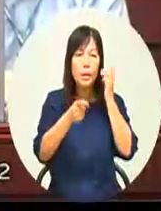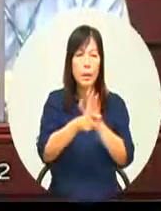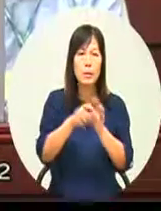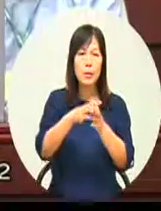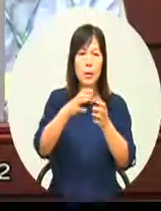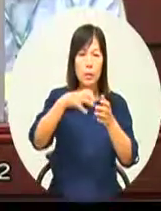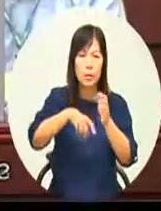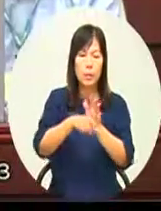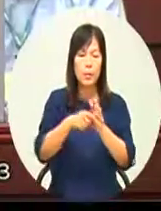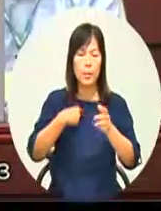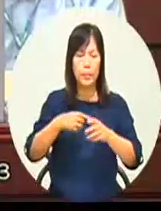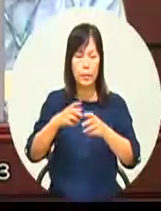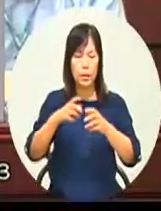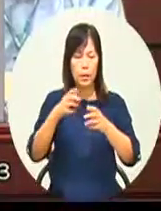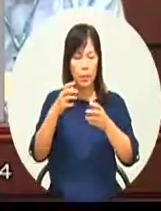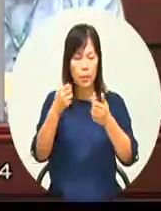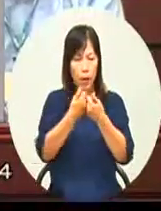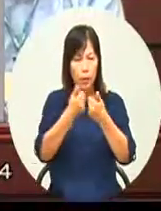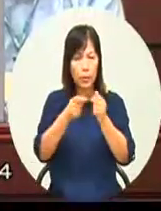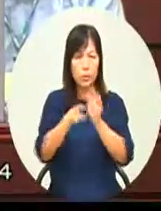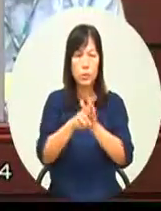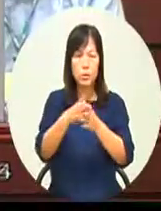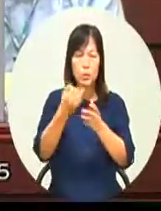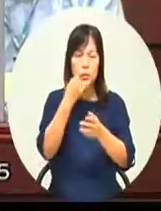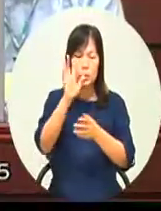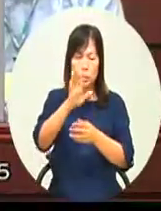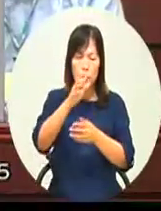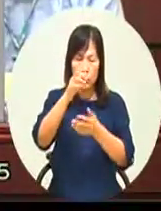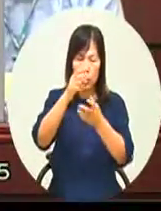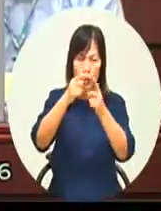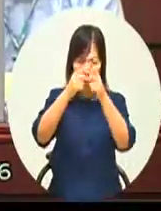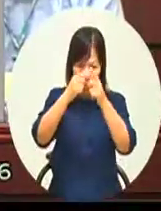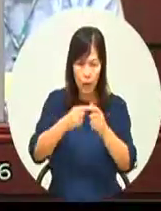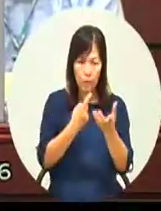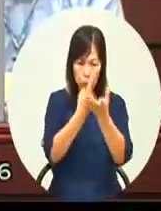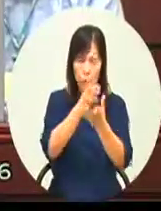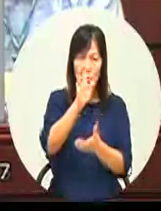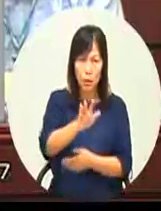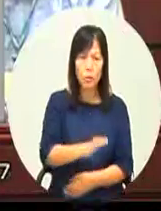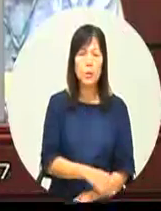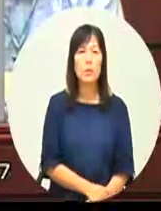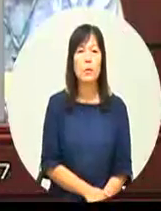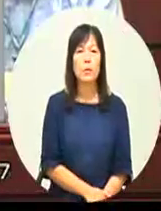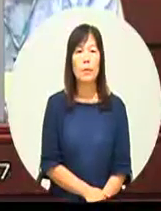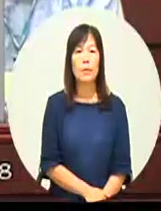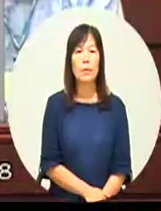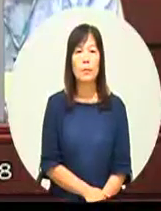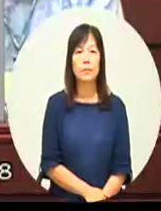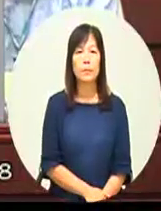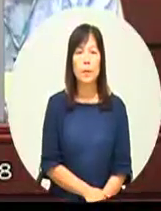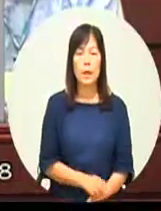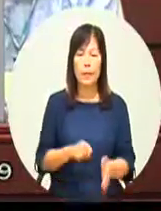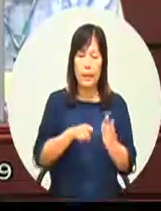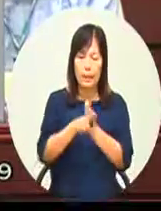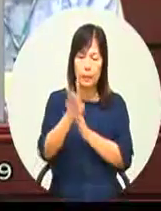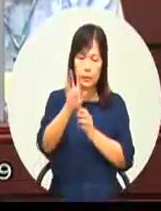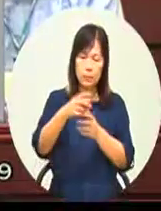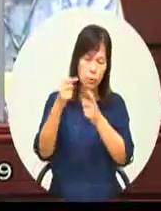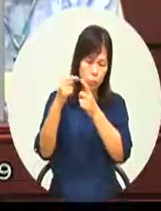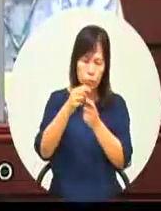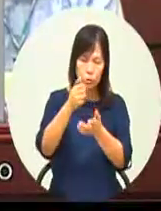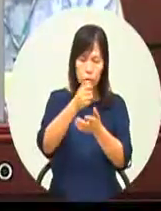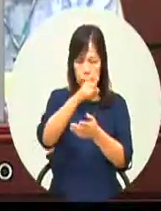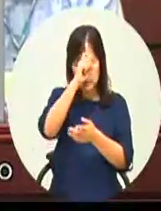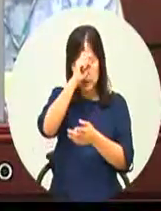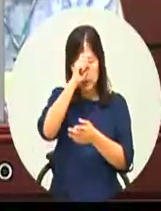里面的档案汇报，其实公务总局都有三公处的人参与，我们也很持续的要求他们把